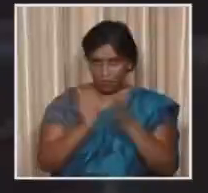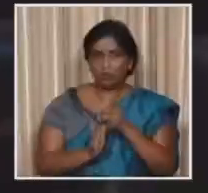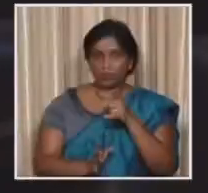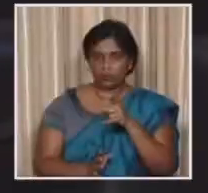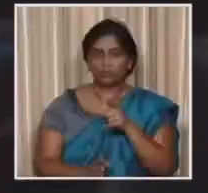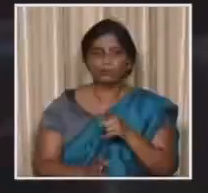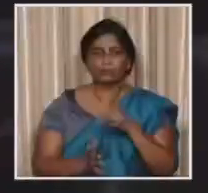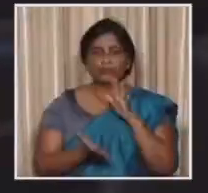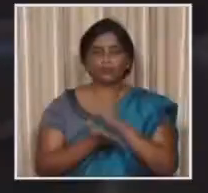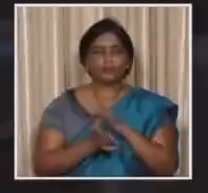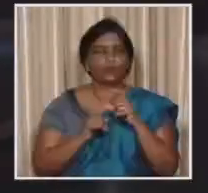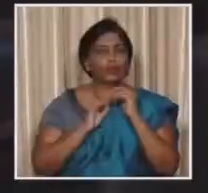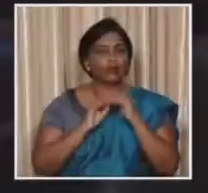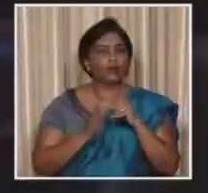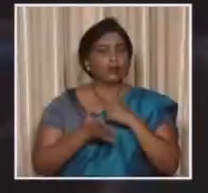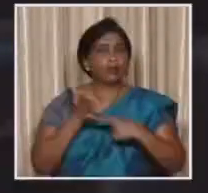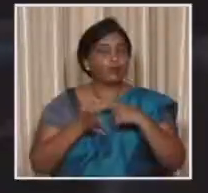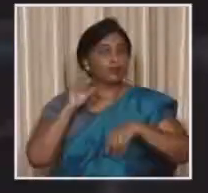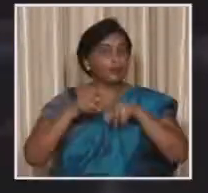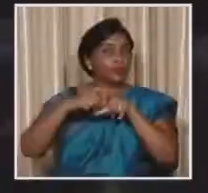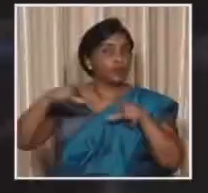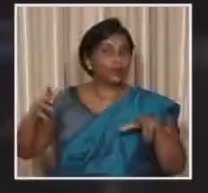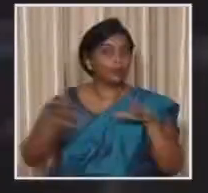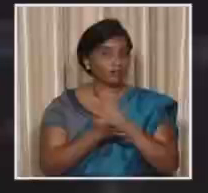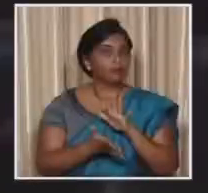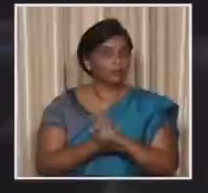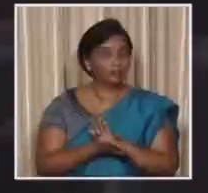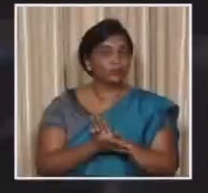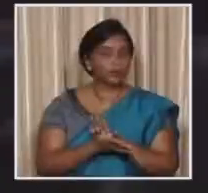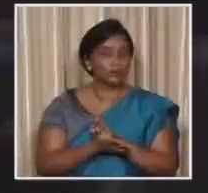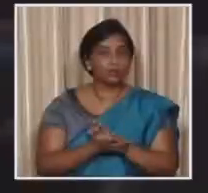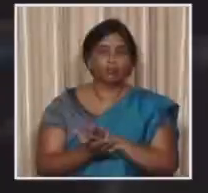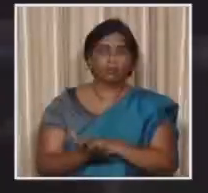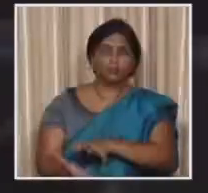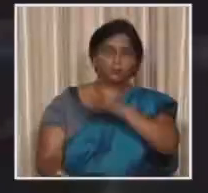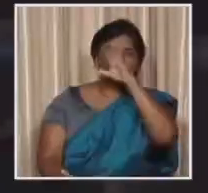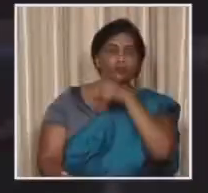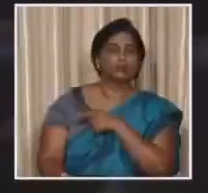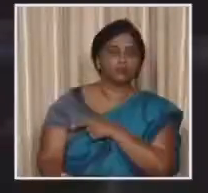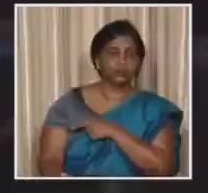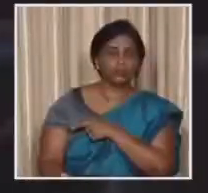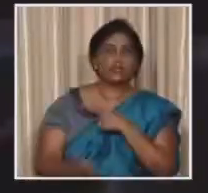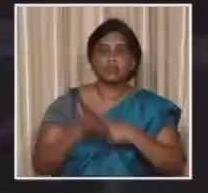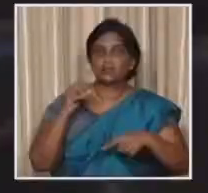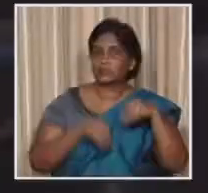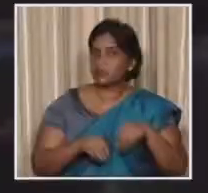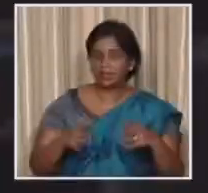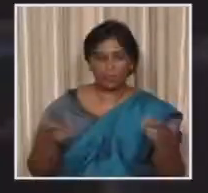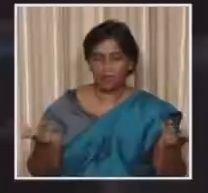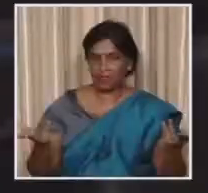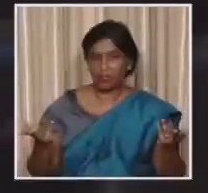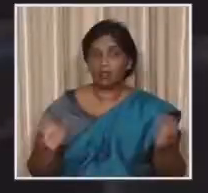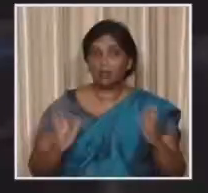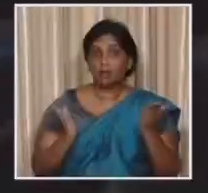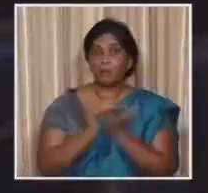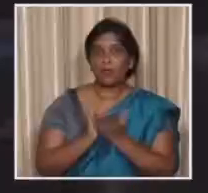ඔව්. මුද්‍රණ දෙපාර්තමේන්තුවේ ඡන්ද පත්‍රිකා මුද්‍රණය කරන්නේ. මුද්‍රණ කළා ගොඩ ගහලා තියෙනවා. දැන් ඡන්දෙත් නැහැ. හැබැයි